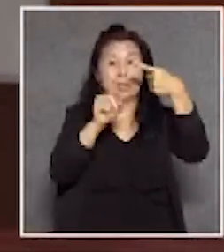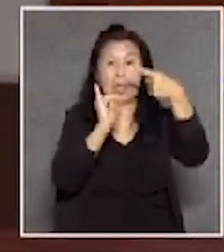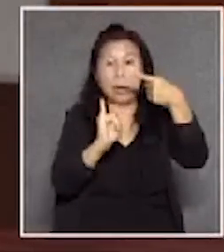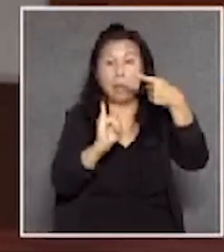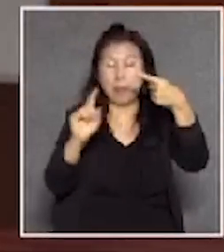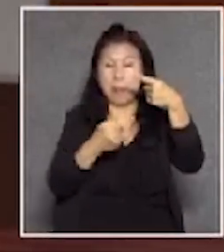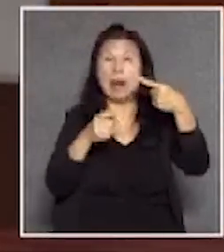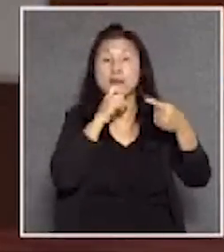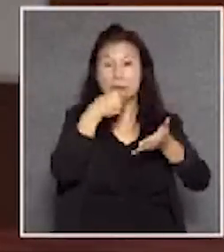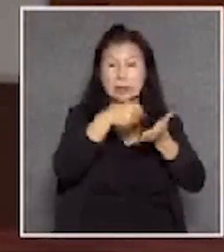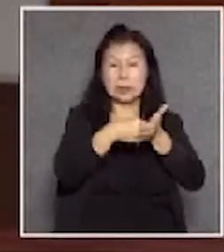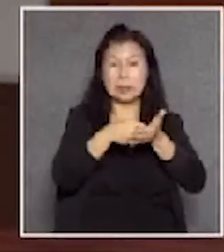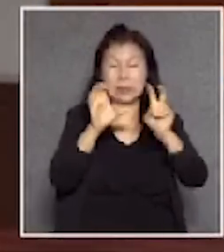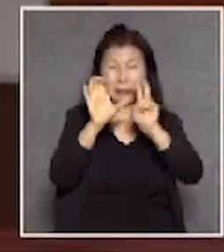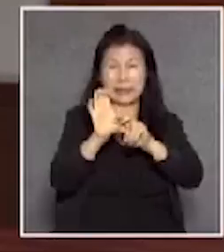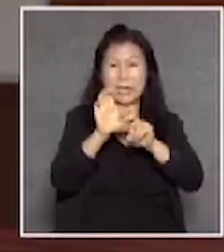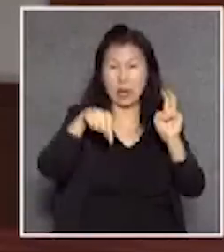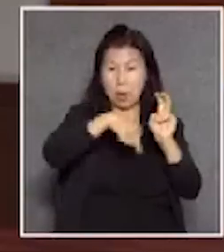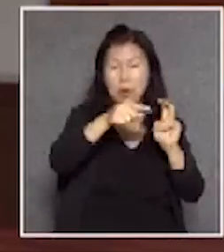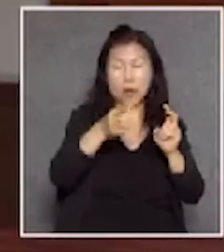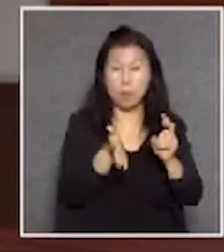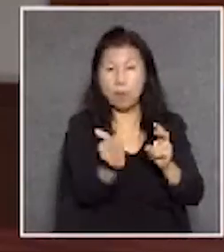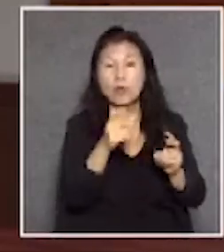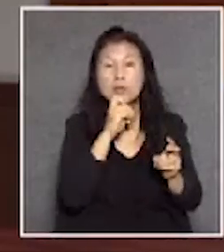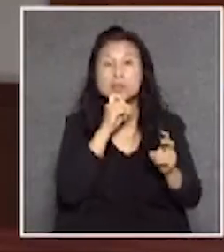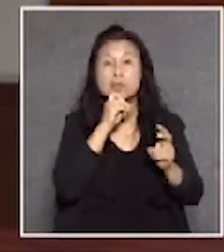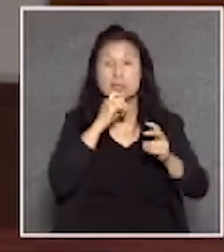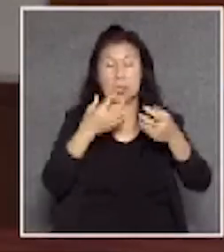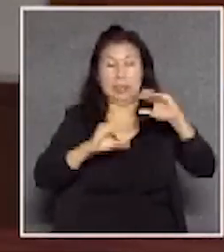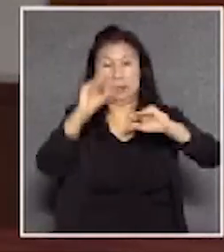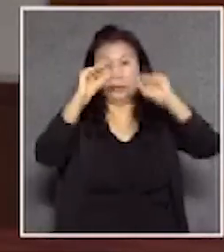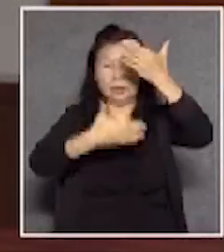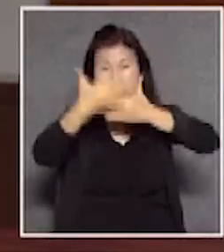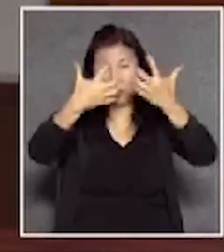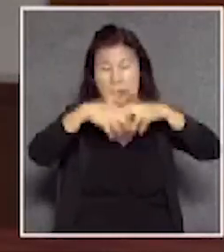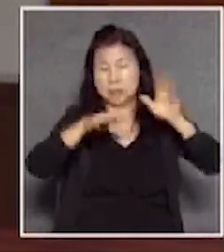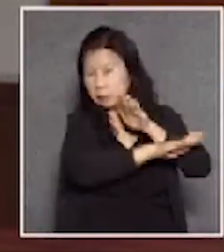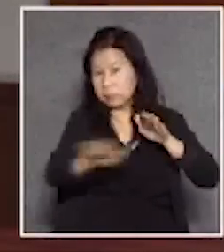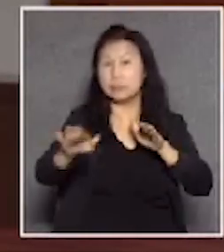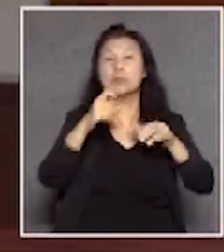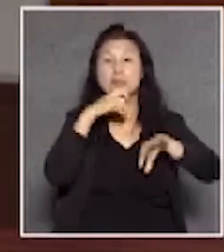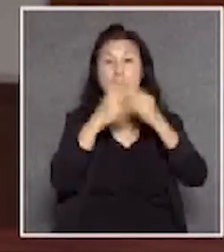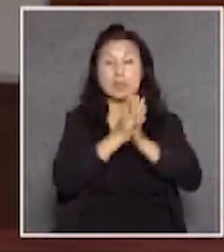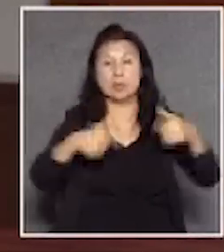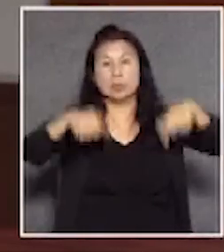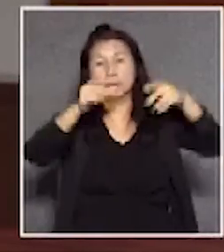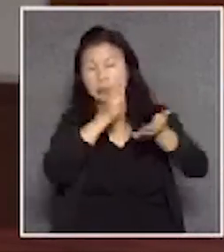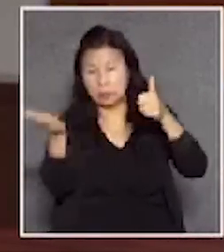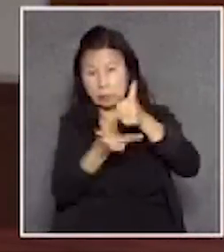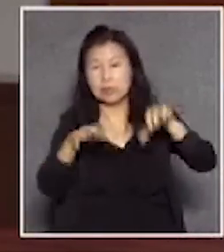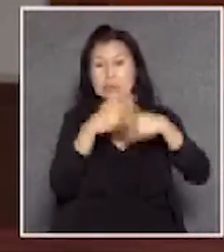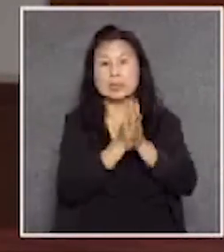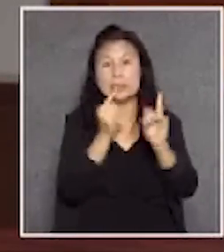入西貢大浪西灣一片土地，利用大型工程機器移平叢林、開墾草地、建造人工